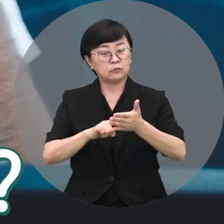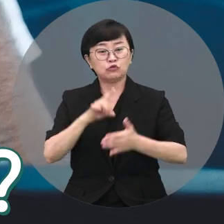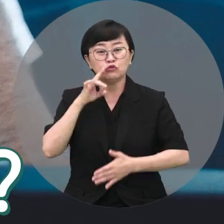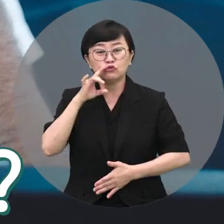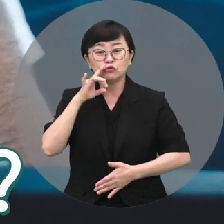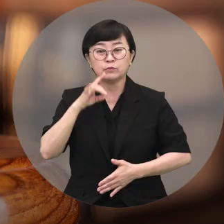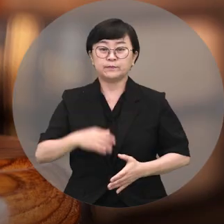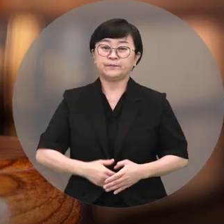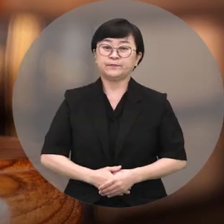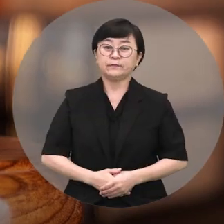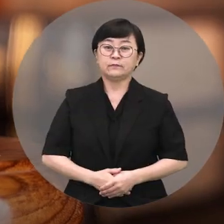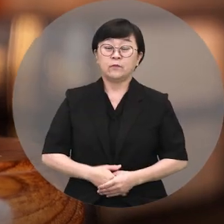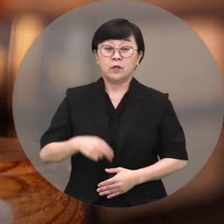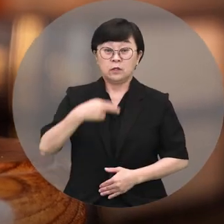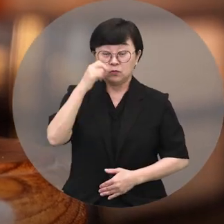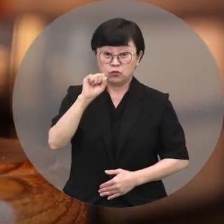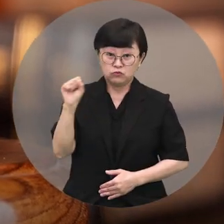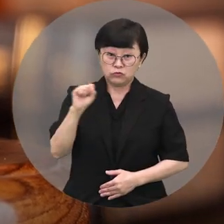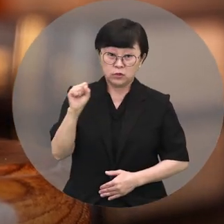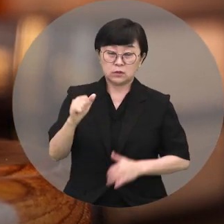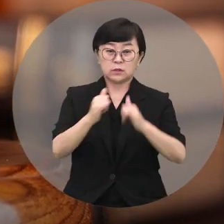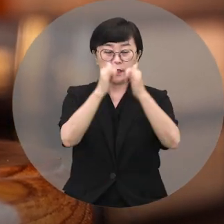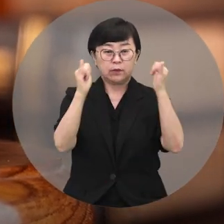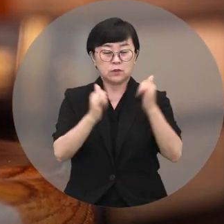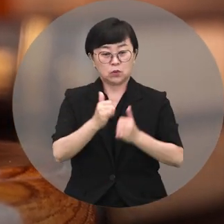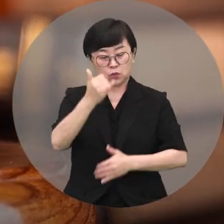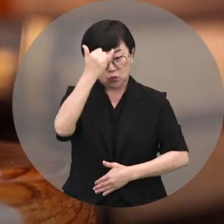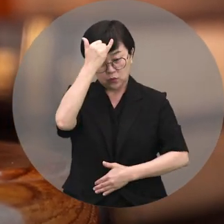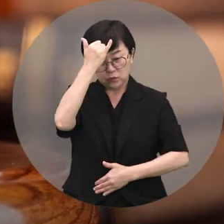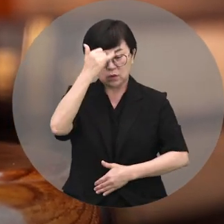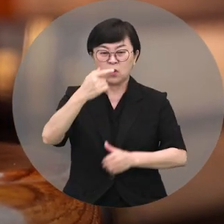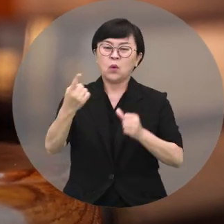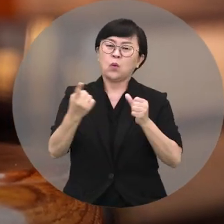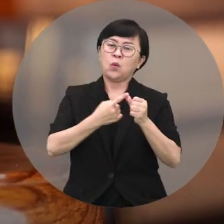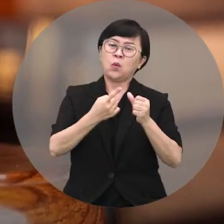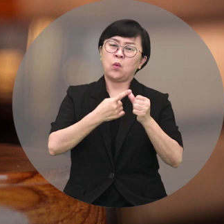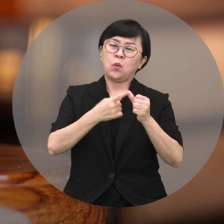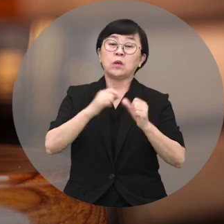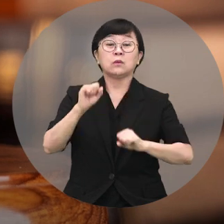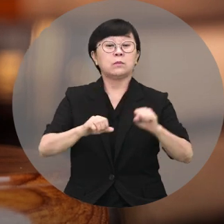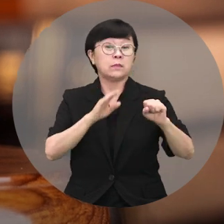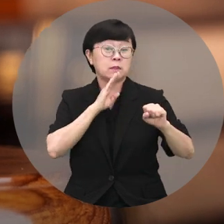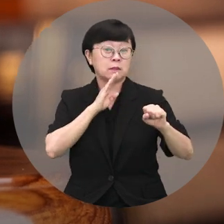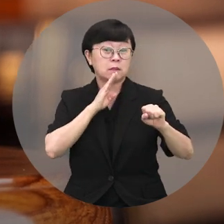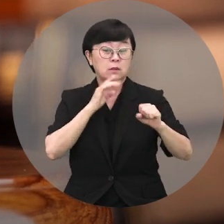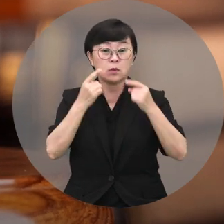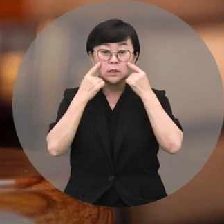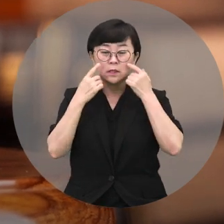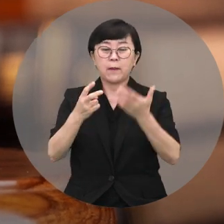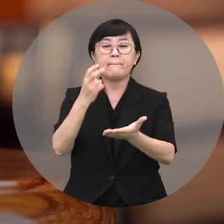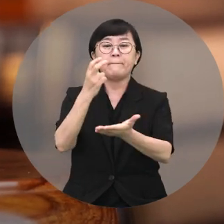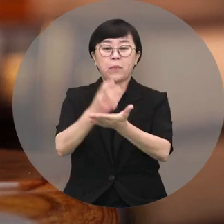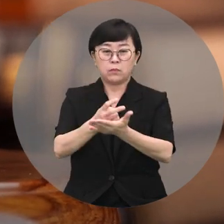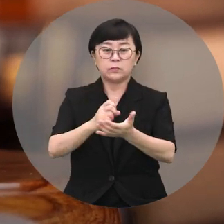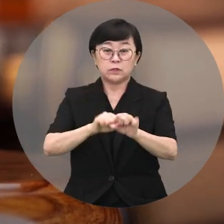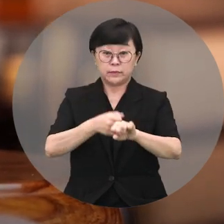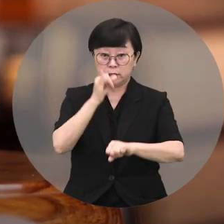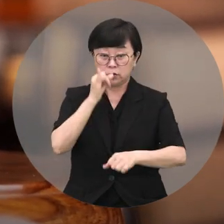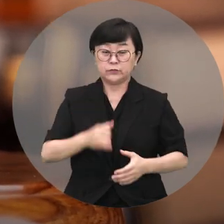걸까요? 음주운전은 사회적, 도덕적으로 지탄받는 행동이며 명백한 법적 처벌